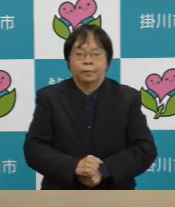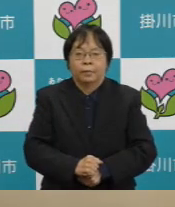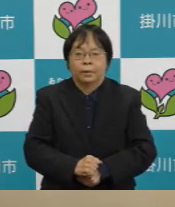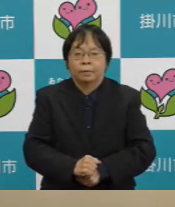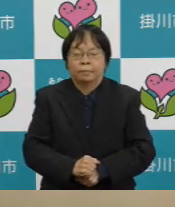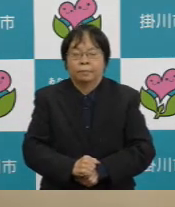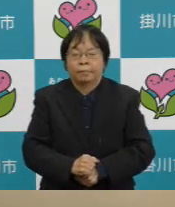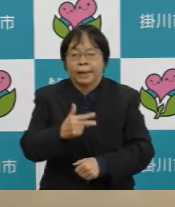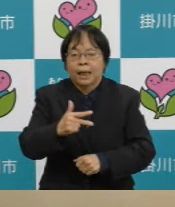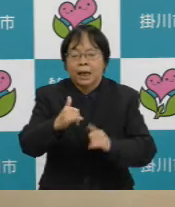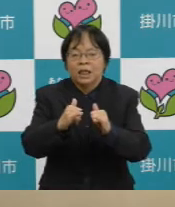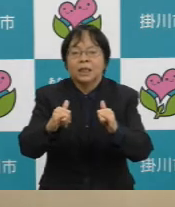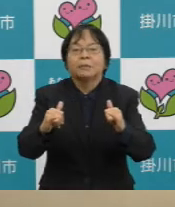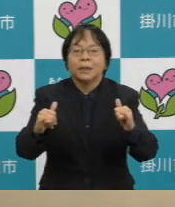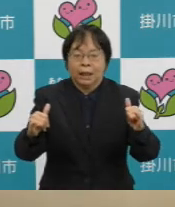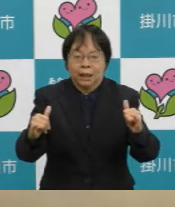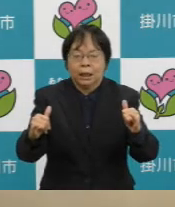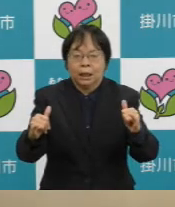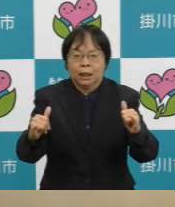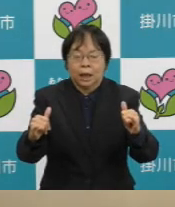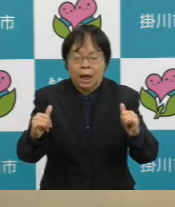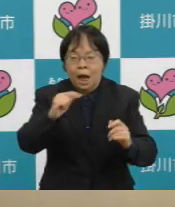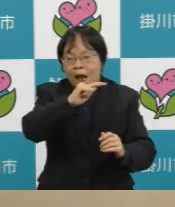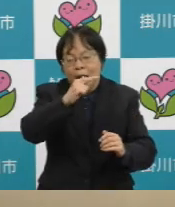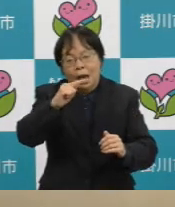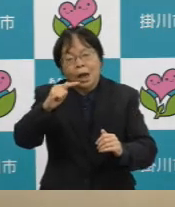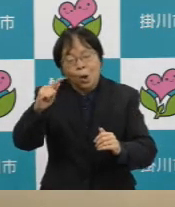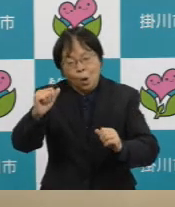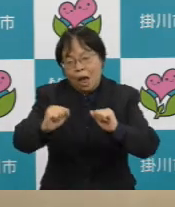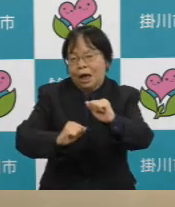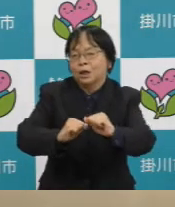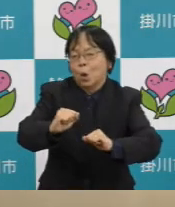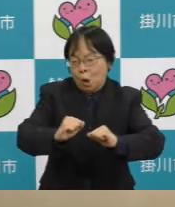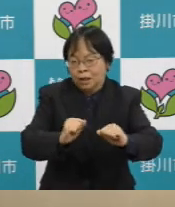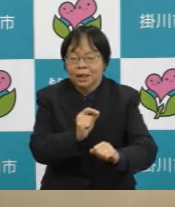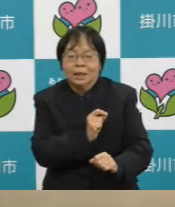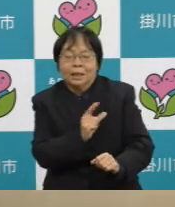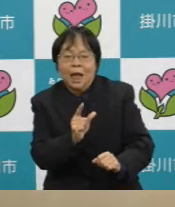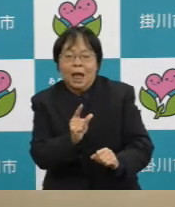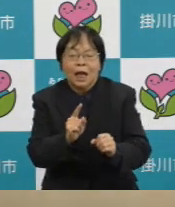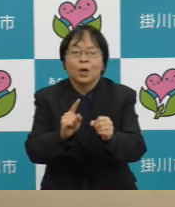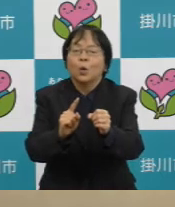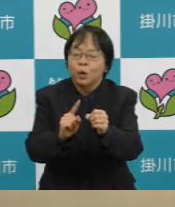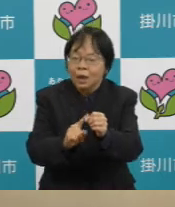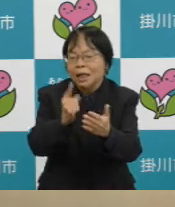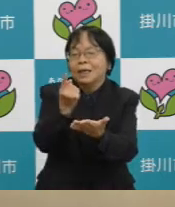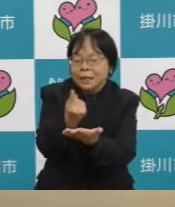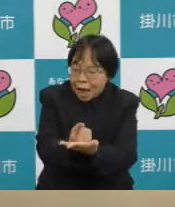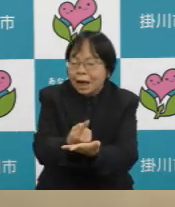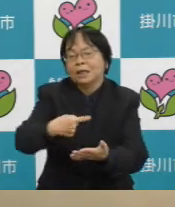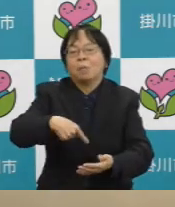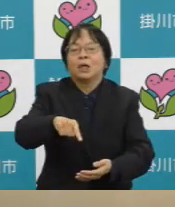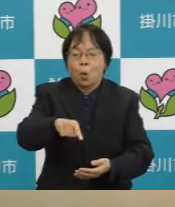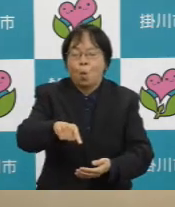市民が、いろんな活動に積極的に参加しましょうよ。